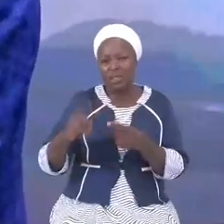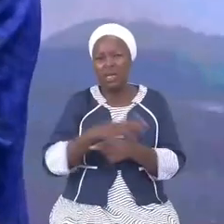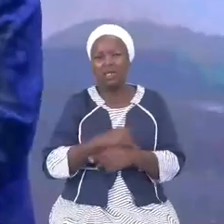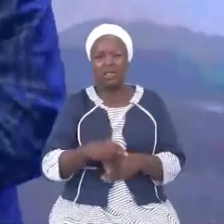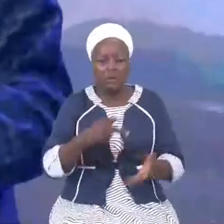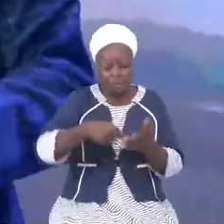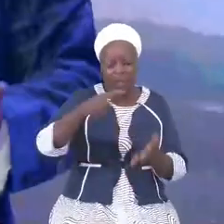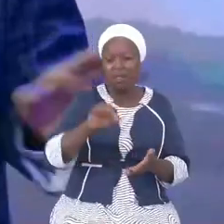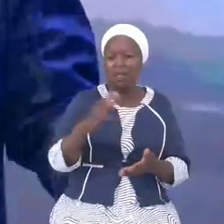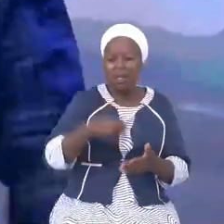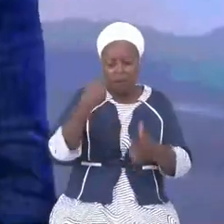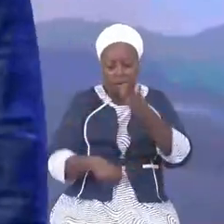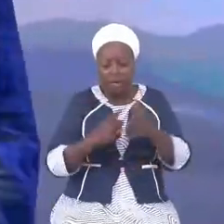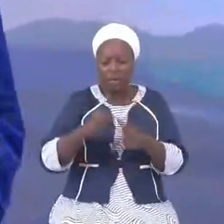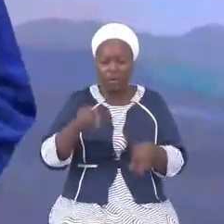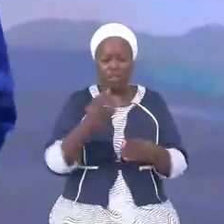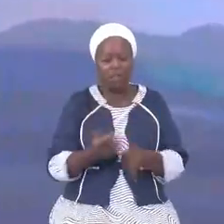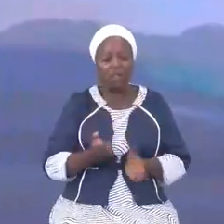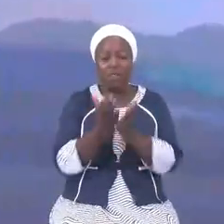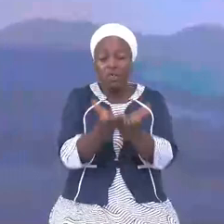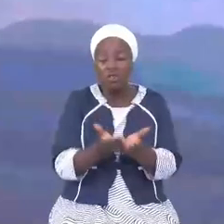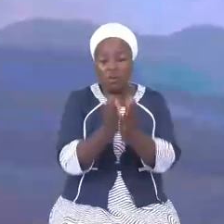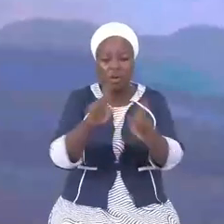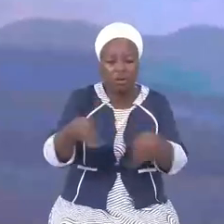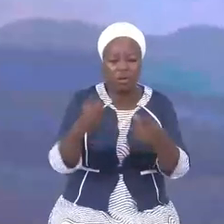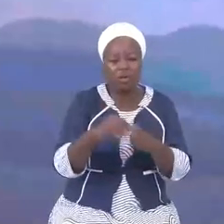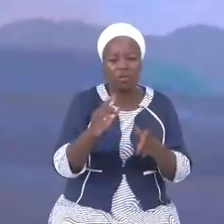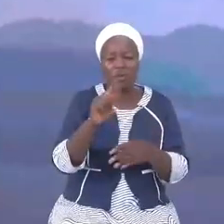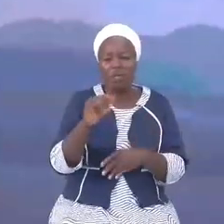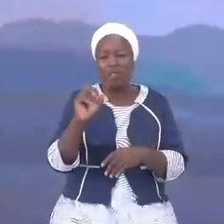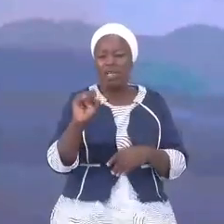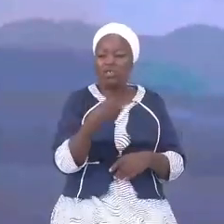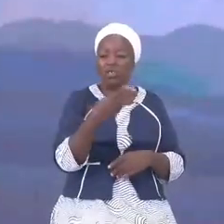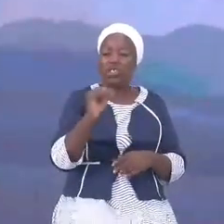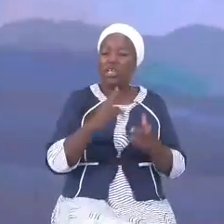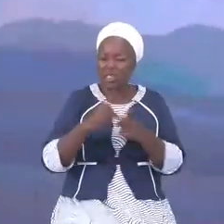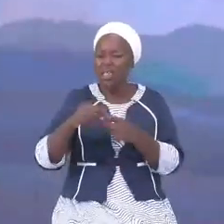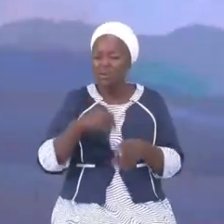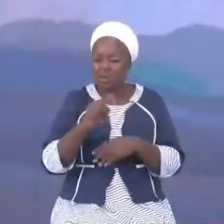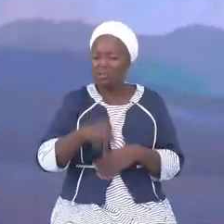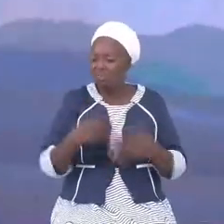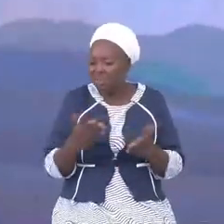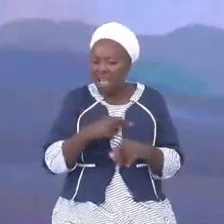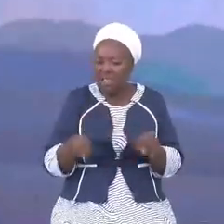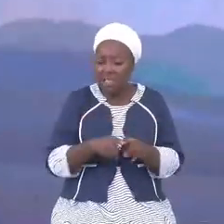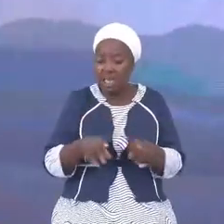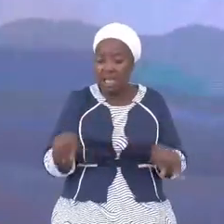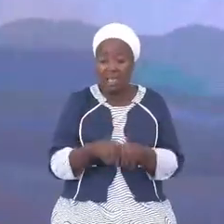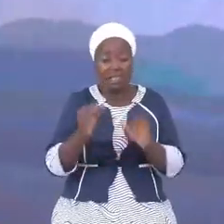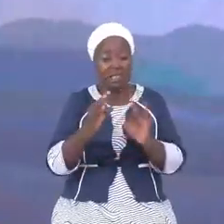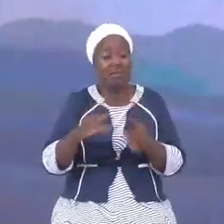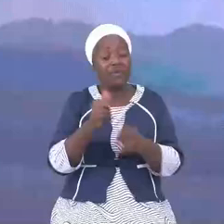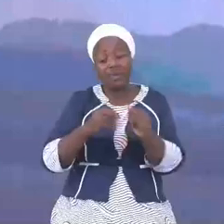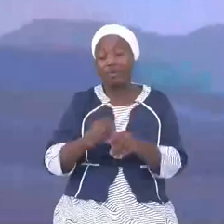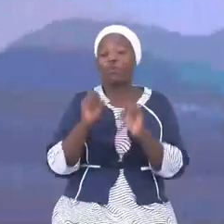Tarsis, c'était comme si tout allait bien, il pouvait même aller dormir. Mais si l'on fait grâce aux méchants, il